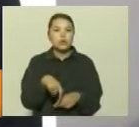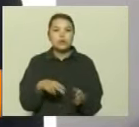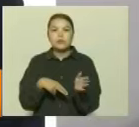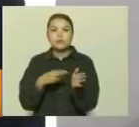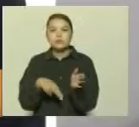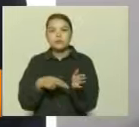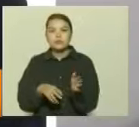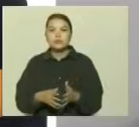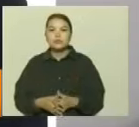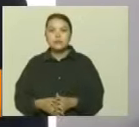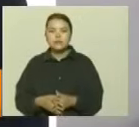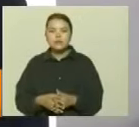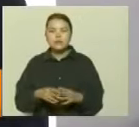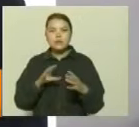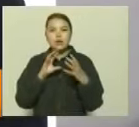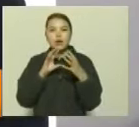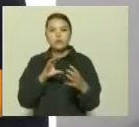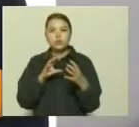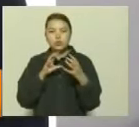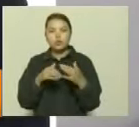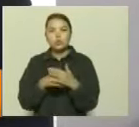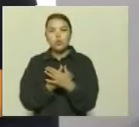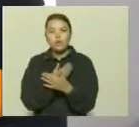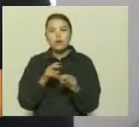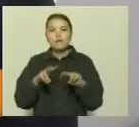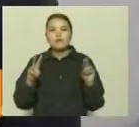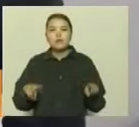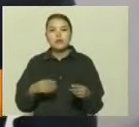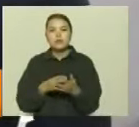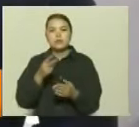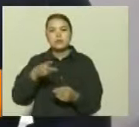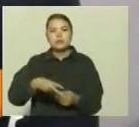және автобус парктерін жаңарту мақсатында